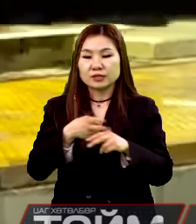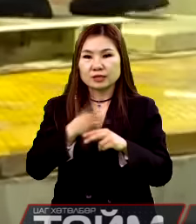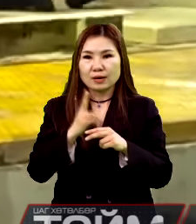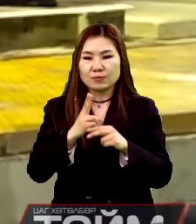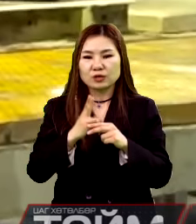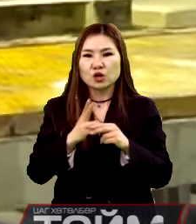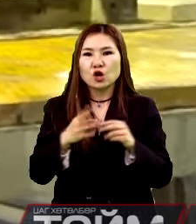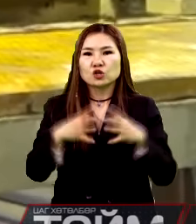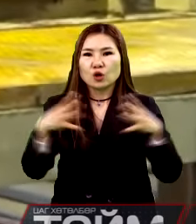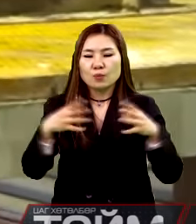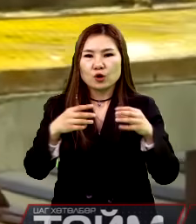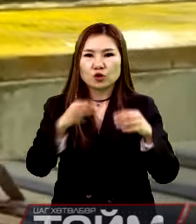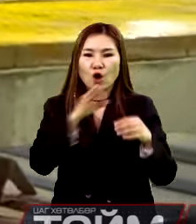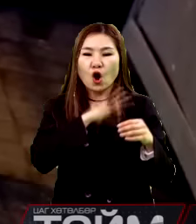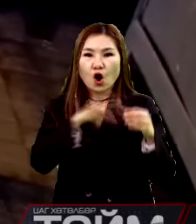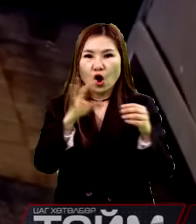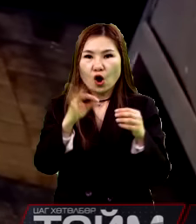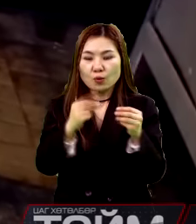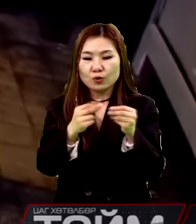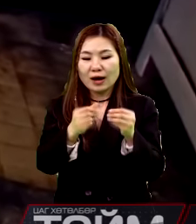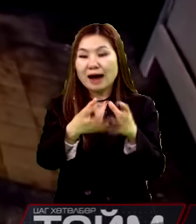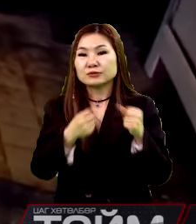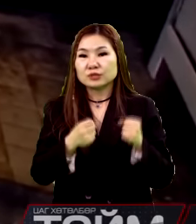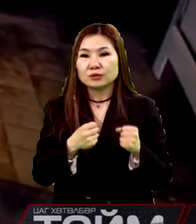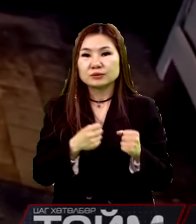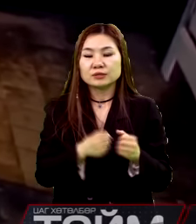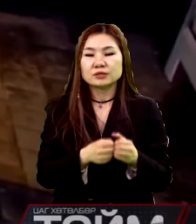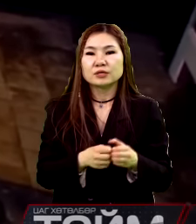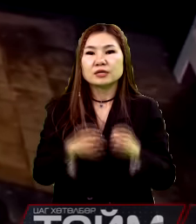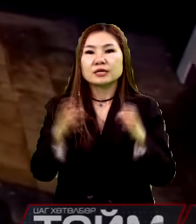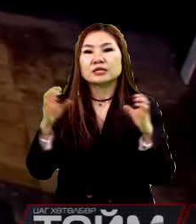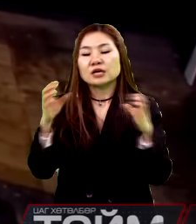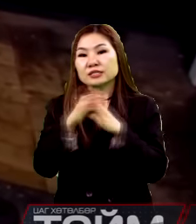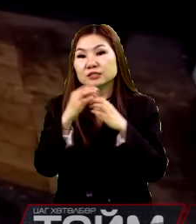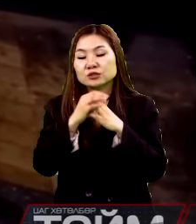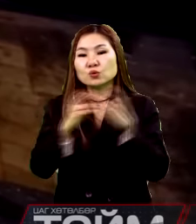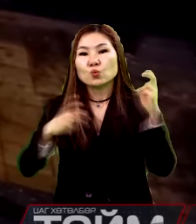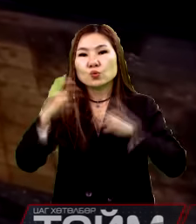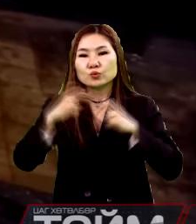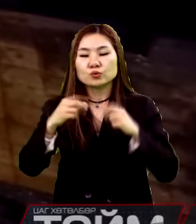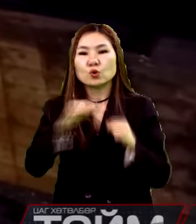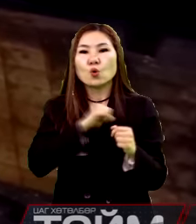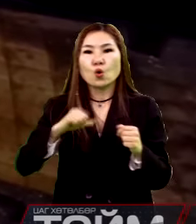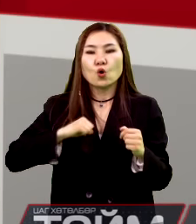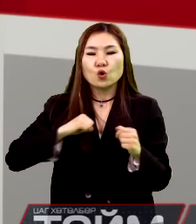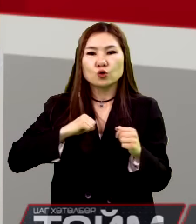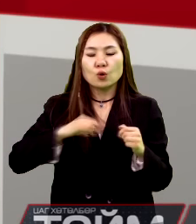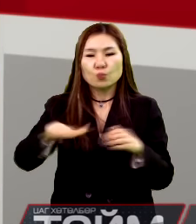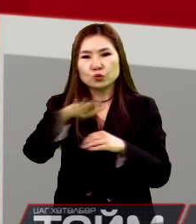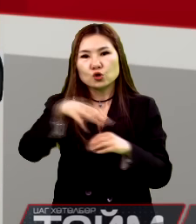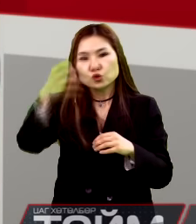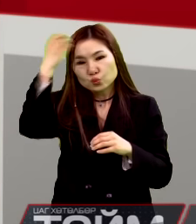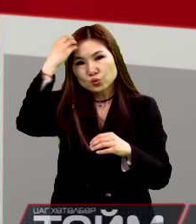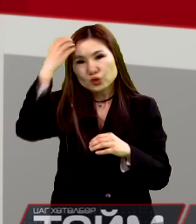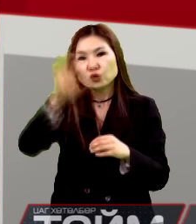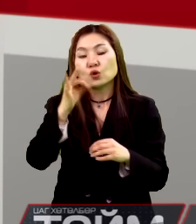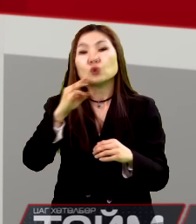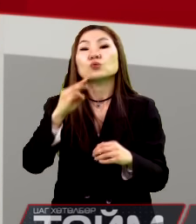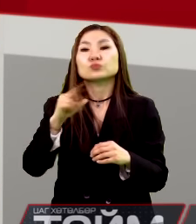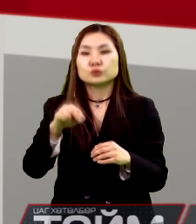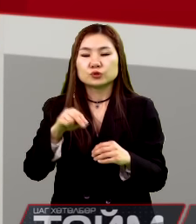тэр компани тийм их орлого олж байгаа учраас талын төр авна гэж бол аваагүй те. Эрдэнэт өөрөө 100% төрийн өмч үйлдвэр